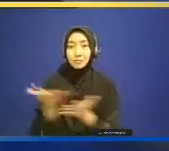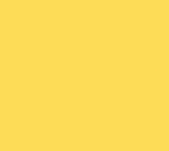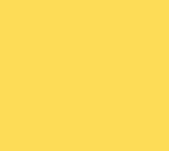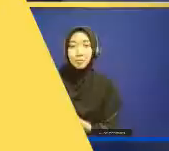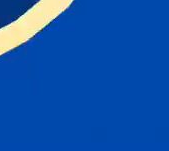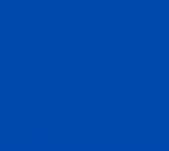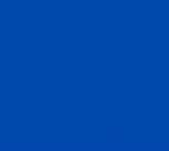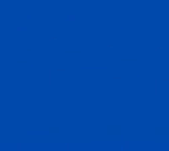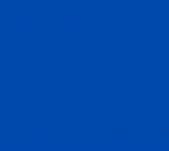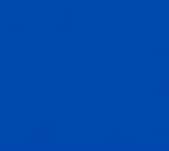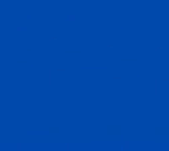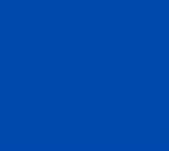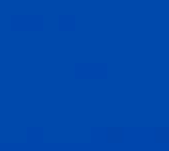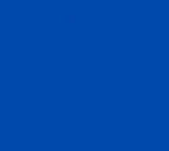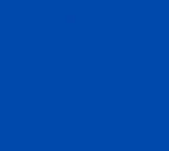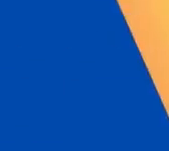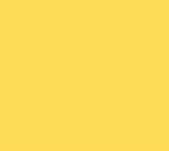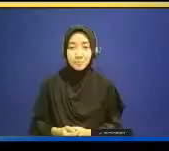di